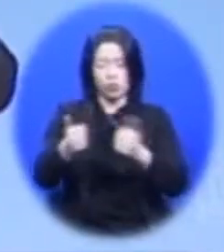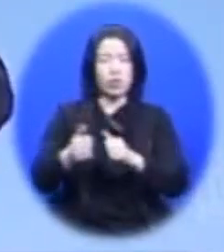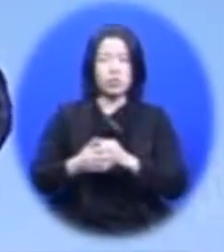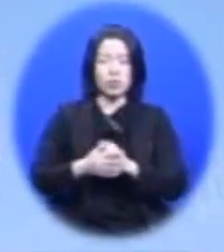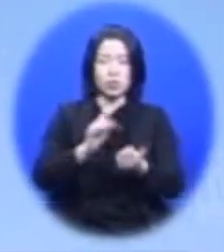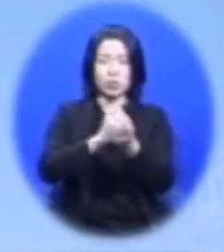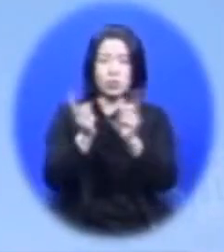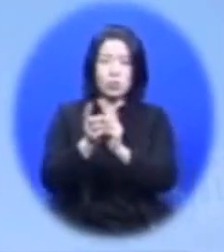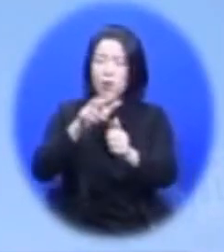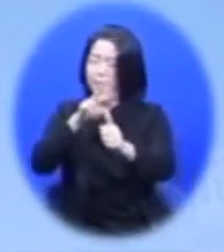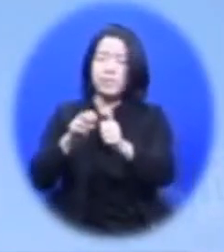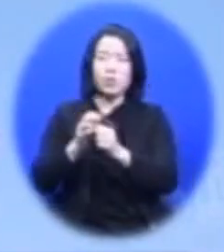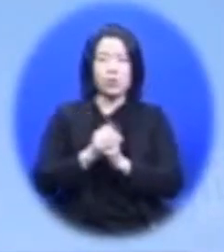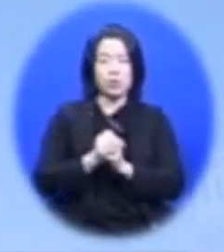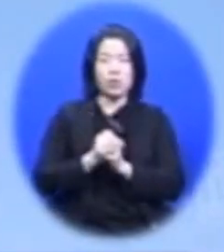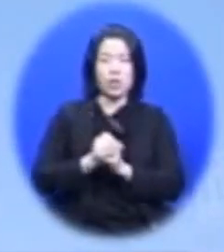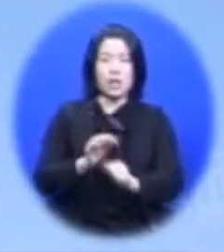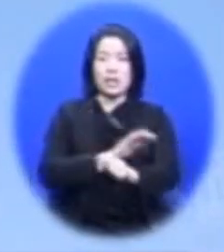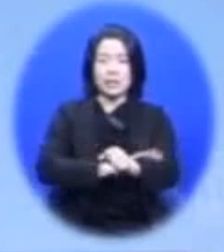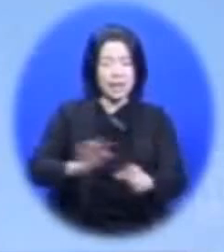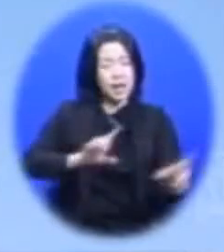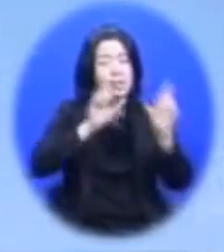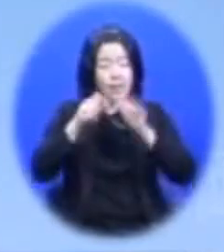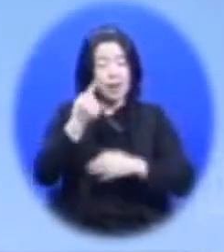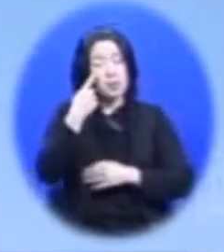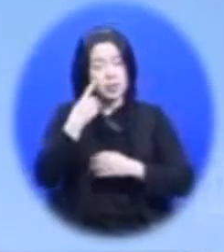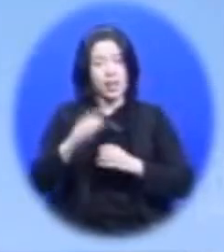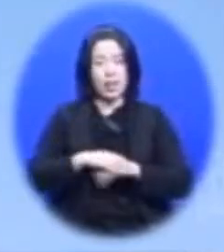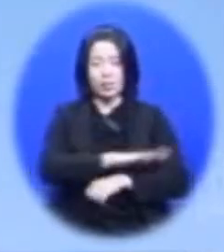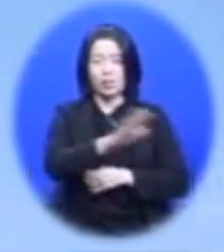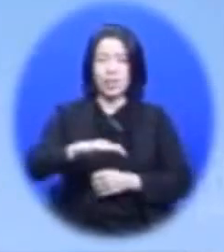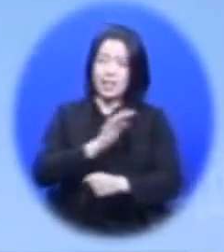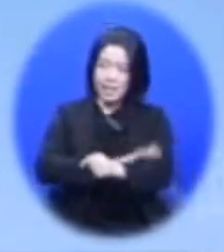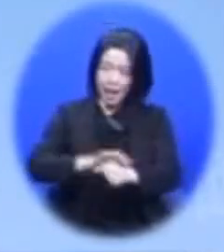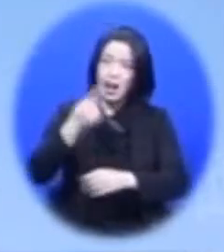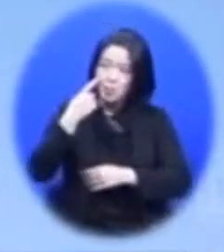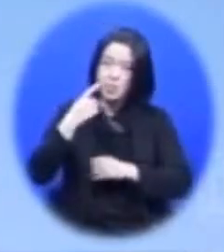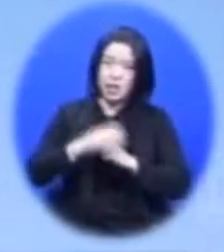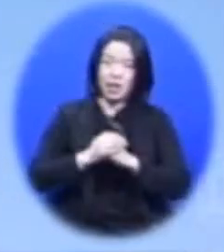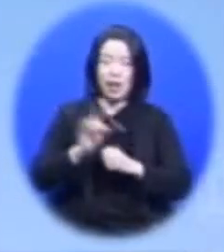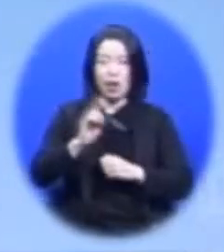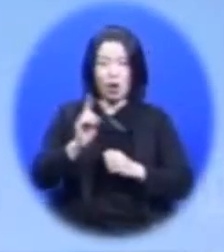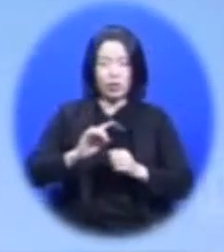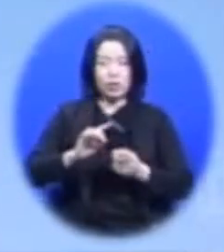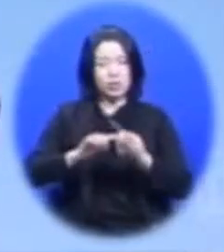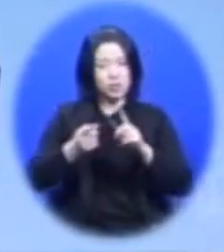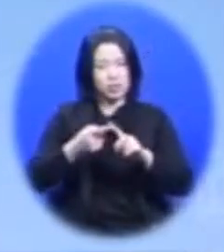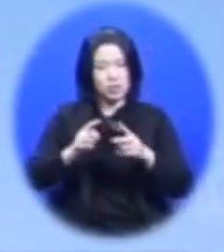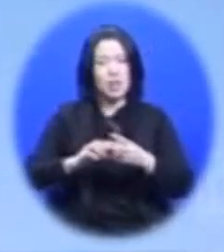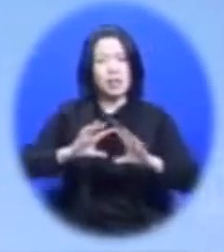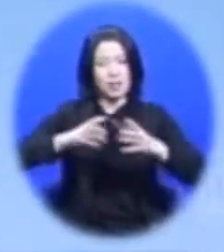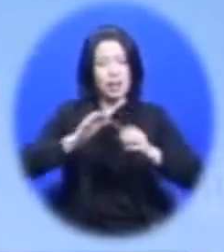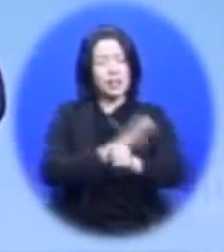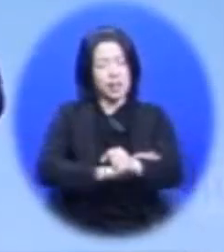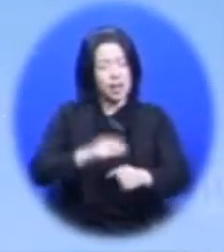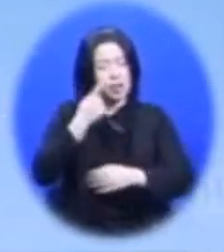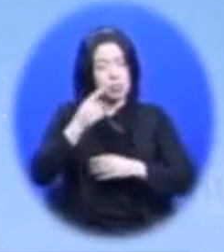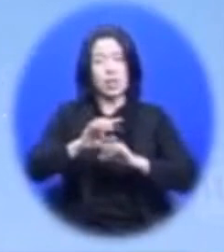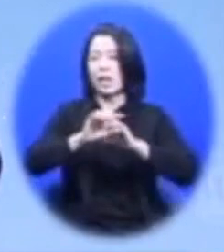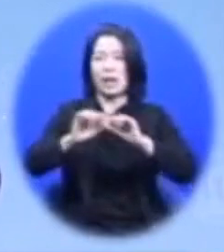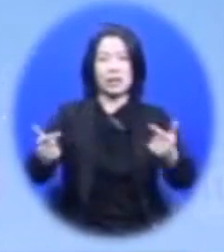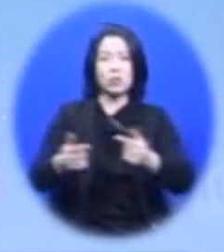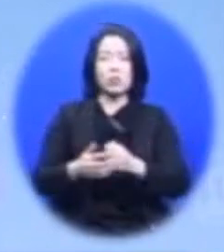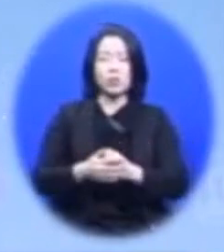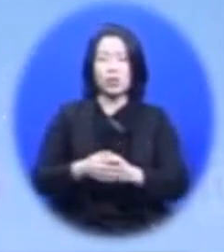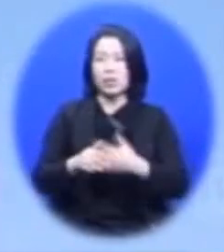서로가 미운 거예요. 잘 살아보자, 우리가 잘해보자, 어떻든지 나라를 한번 잘 되게 해보자는 게 아니고 미운